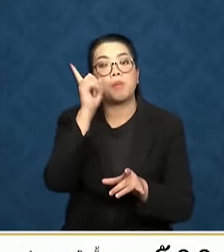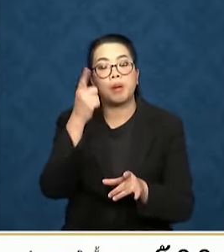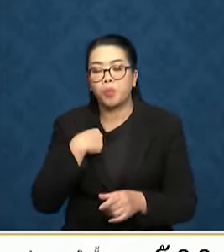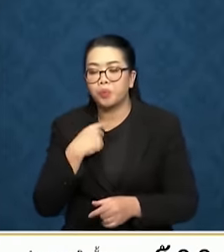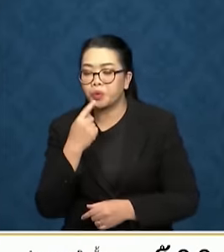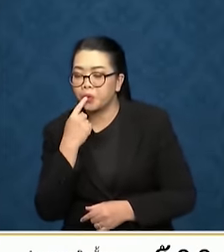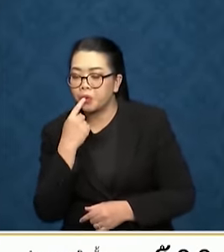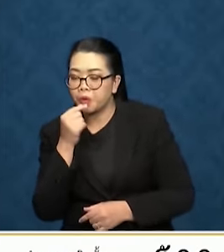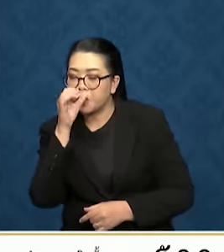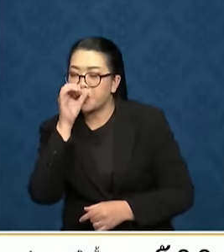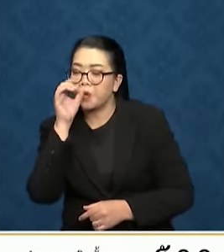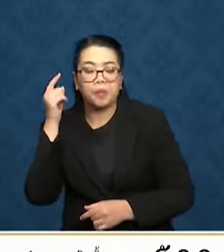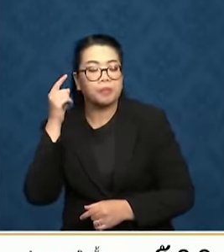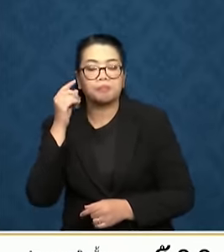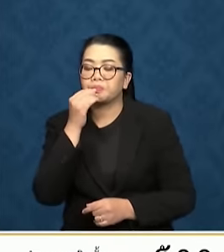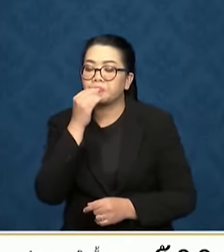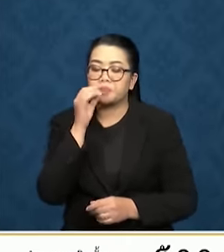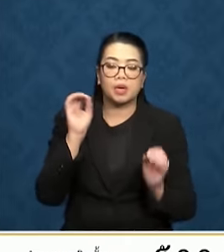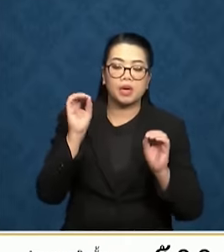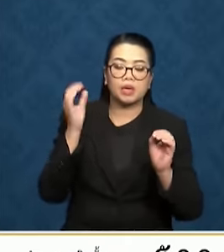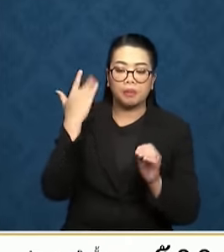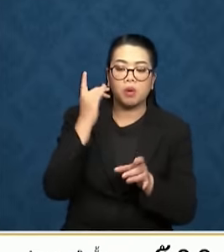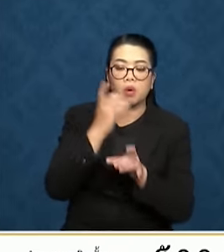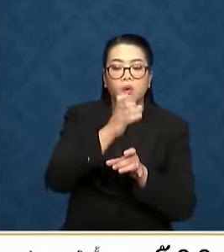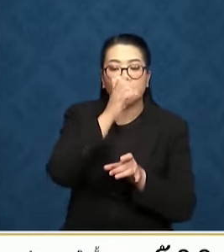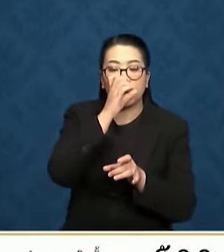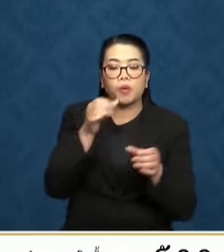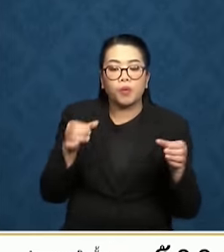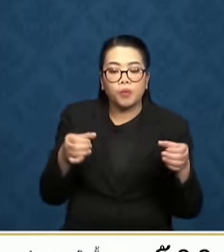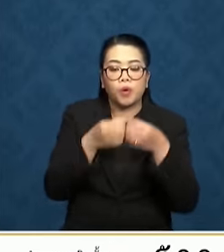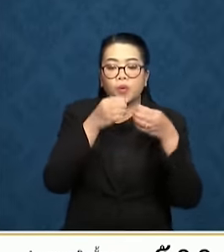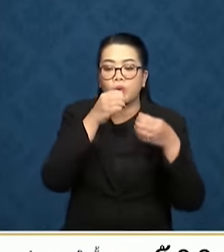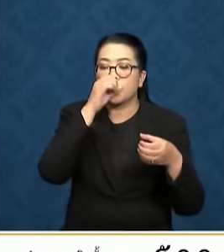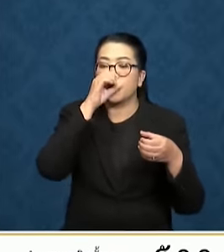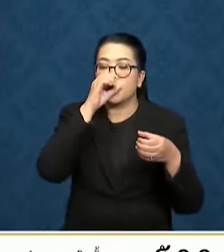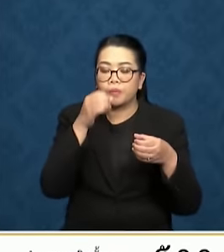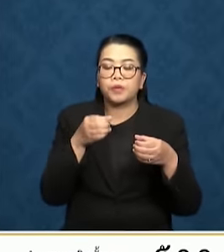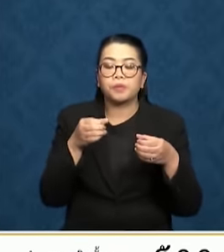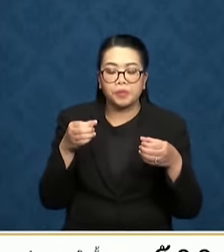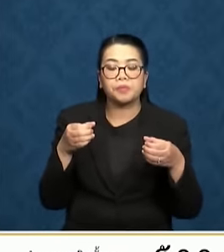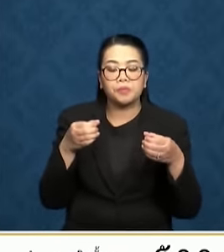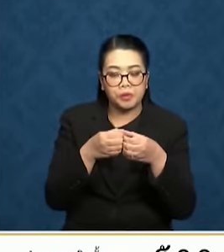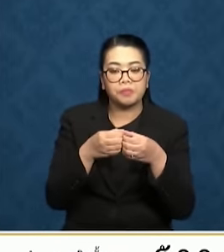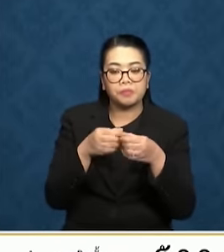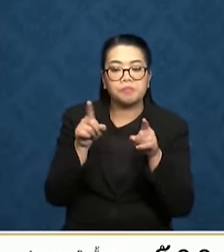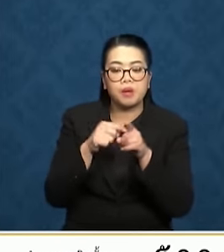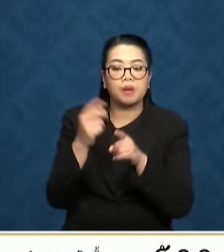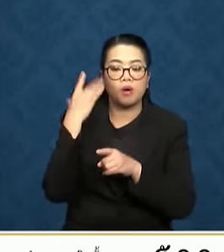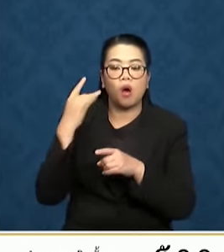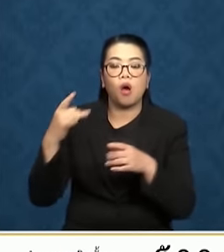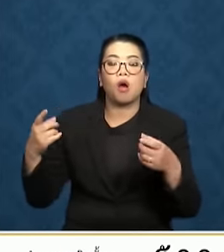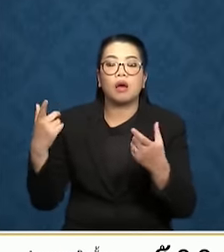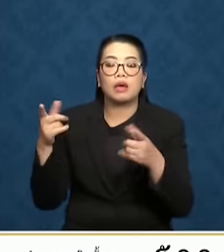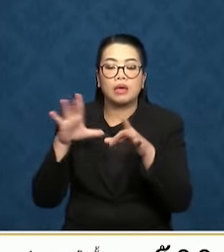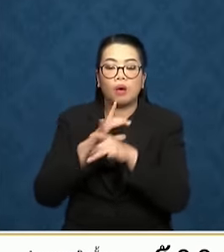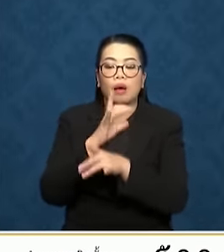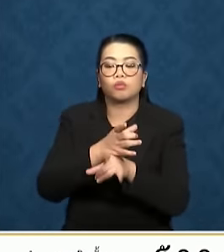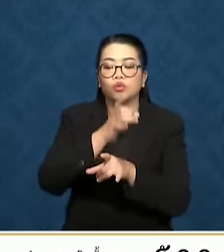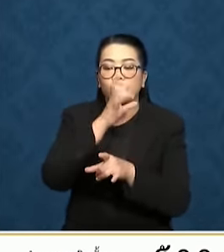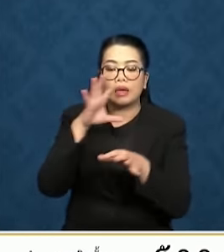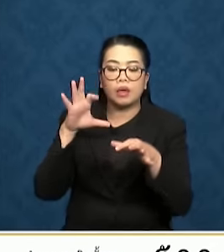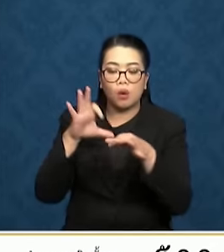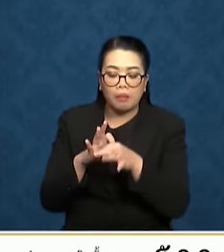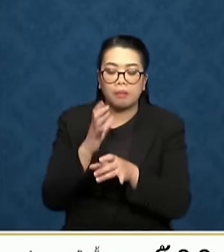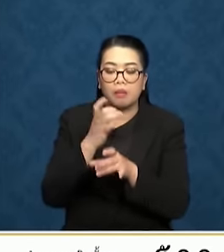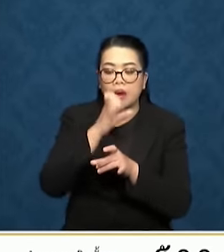ทำให้ผมคิดถึงเหล้าเก่าที่พวกเราเคยชิมด้วยกันตอนที่ยังเป็นแฟนค้านด้วยกันอยู่อันนั้นก็คือเรื่องของสุลก้าวหน้าเรื่อง